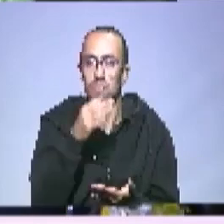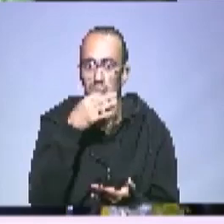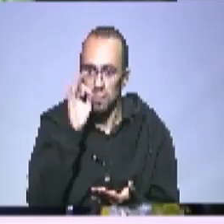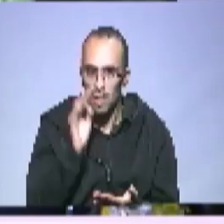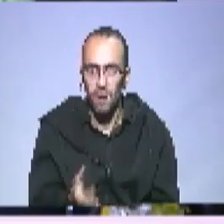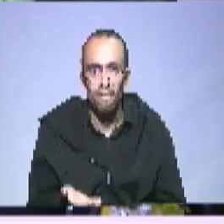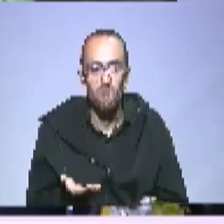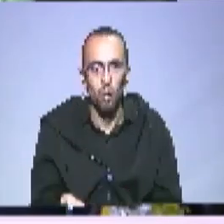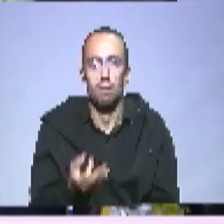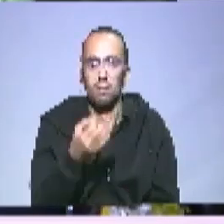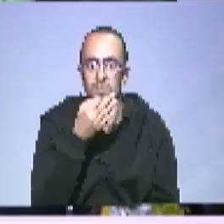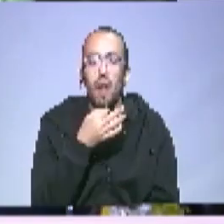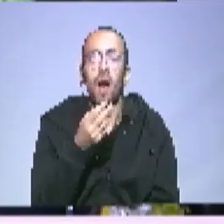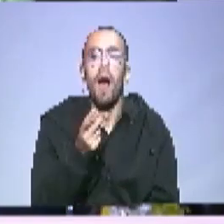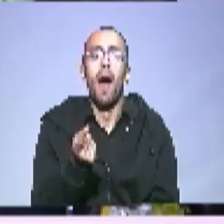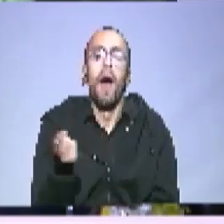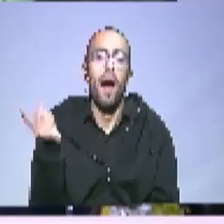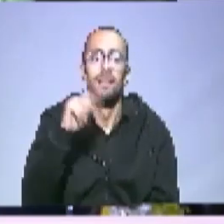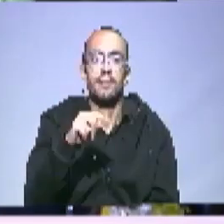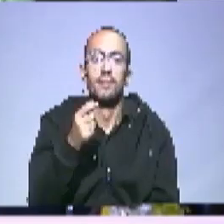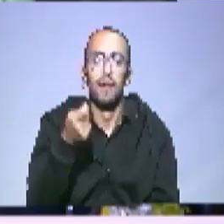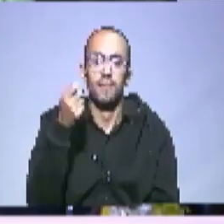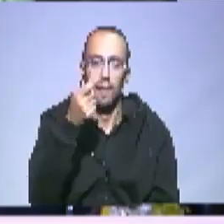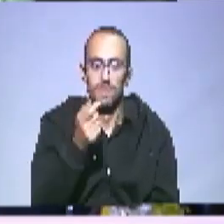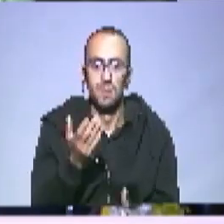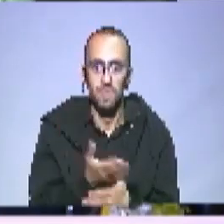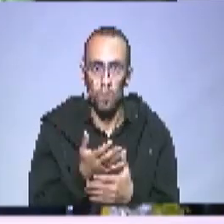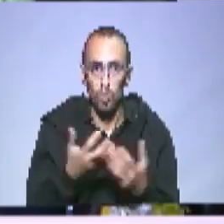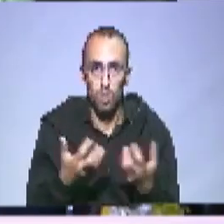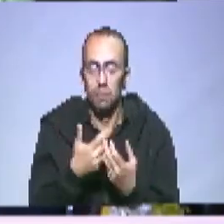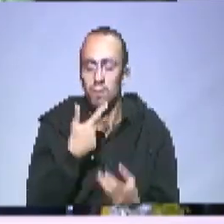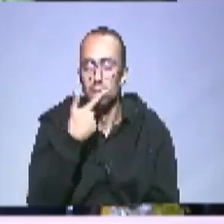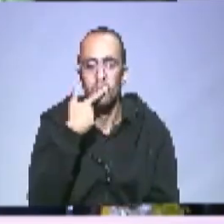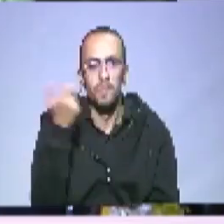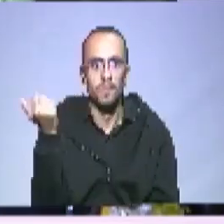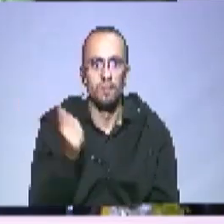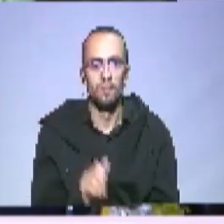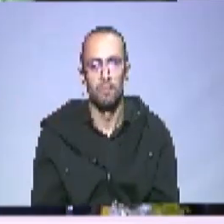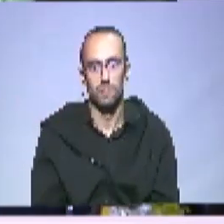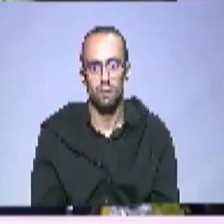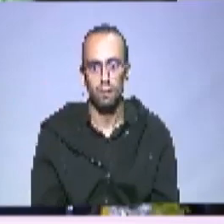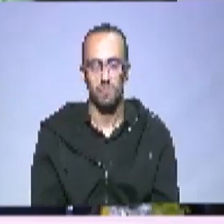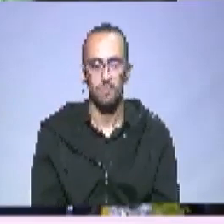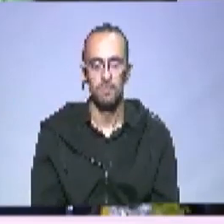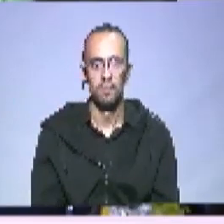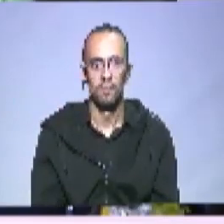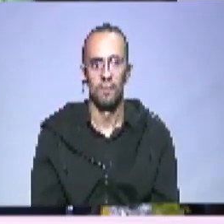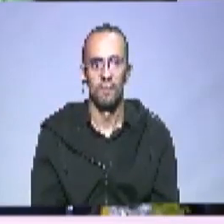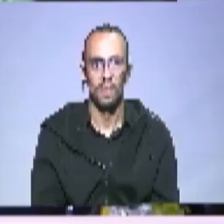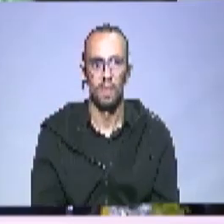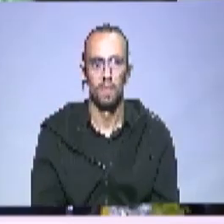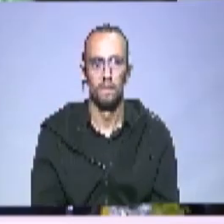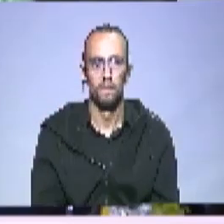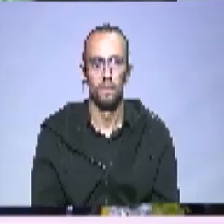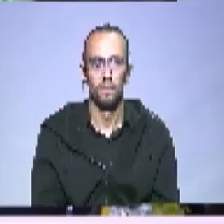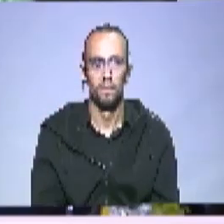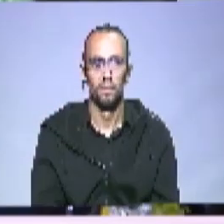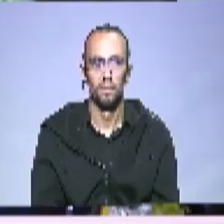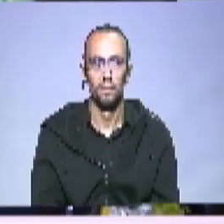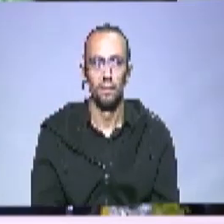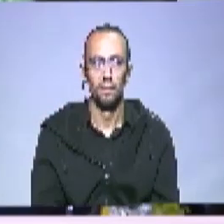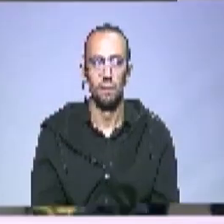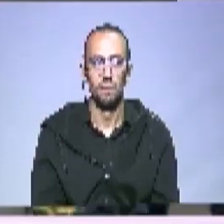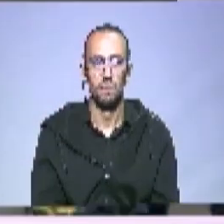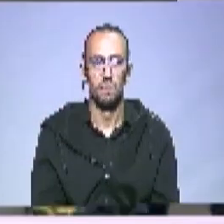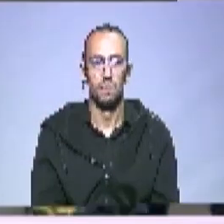بالظبط، وهتطلع احلى واجمل لان الخضار رائع وبيدي طعم جميل جدا يعني. حلو قوي، نشكرك